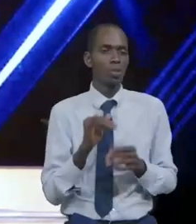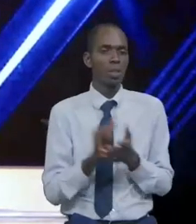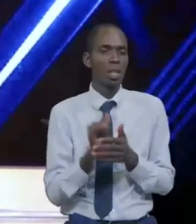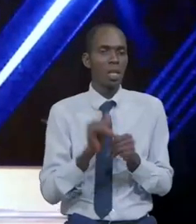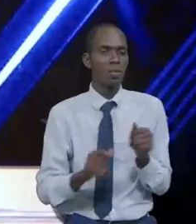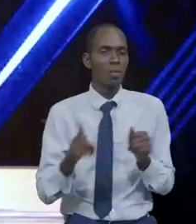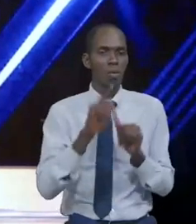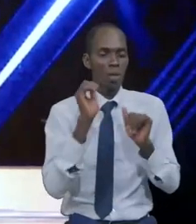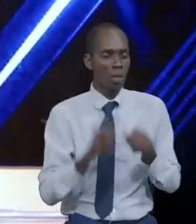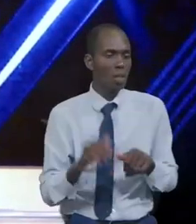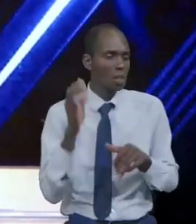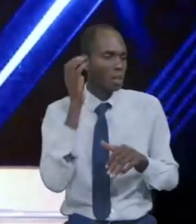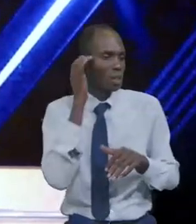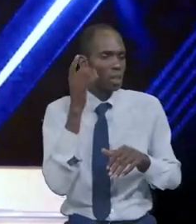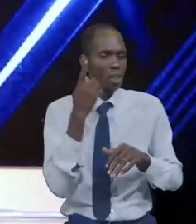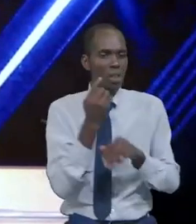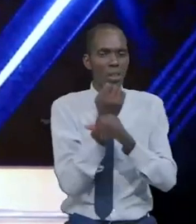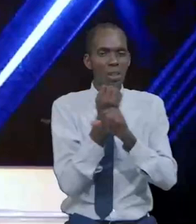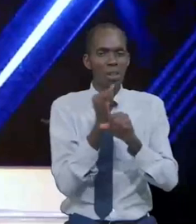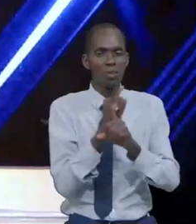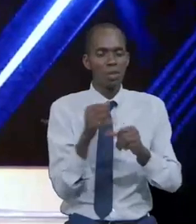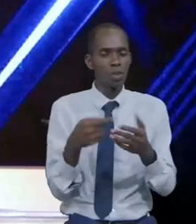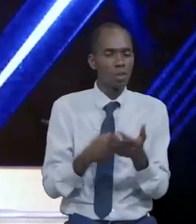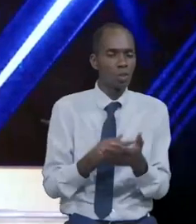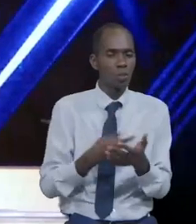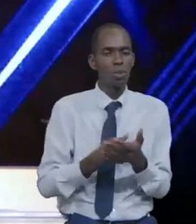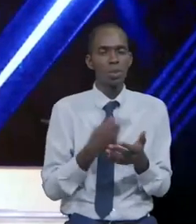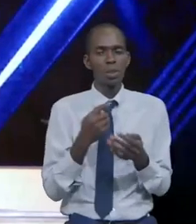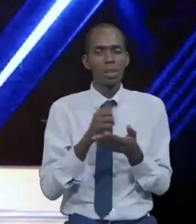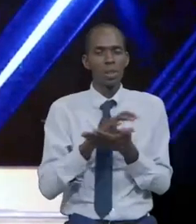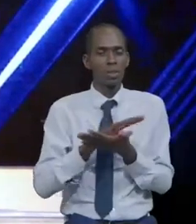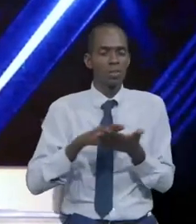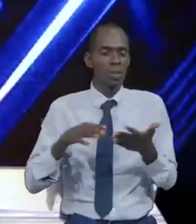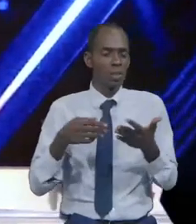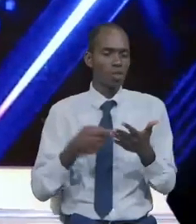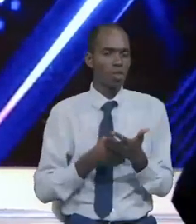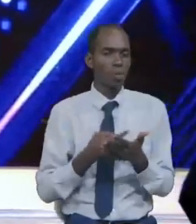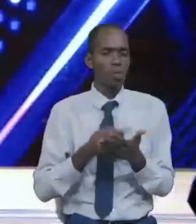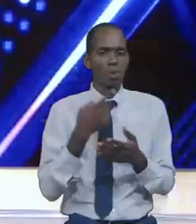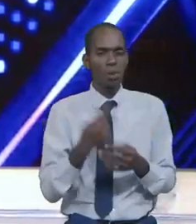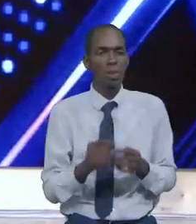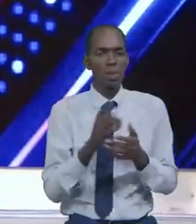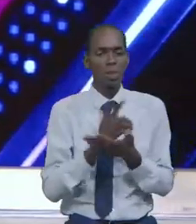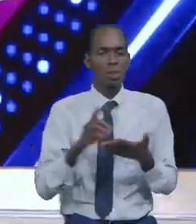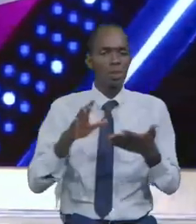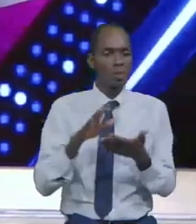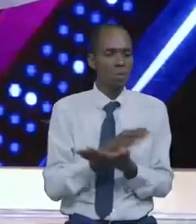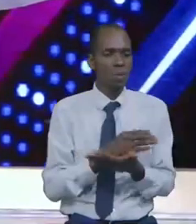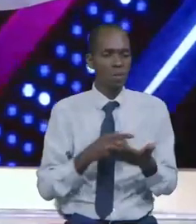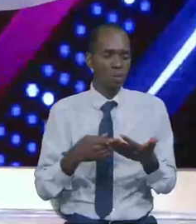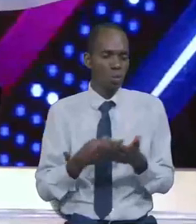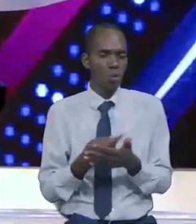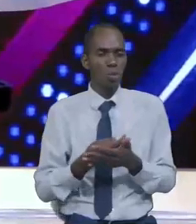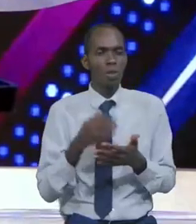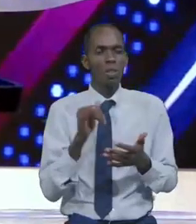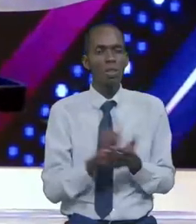l'évangile qui sauve, l'évangile qui sanctifie et l'évangile surnaturel qui nous conduit, qui